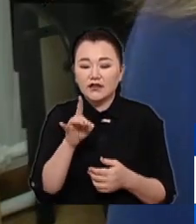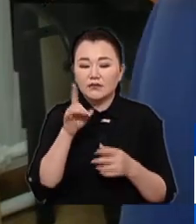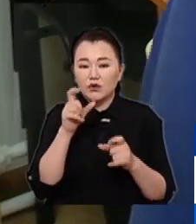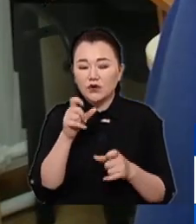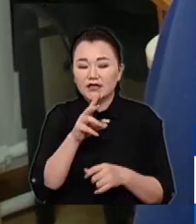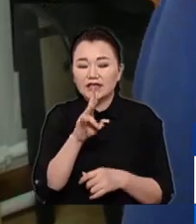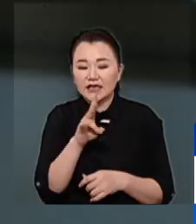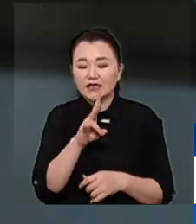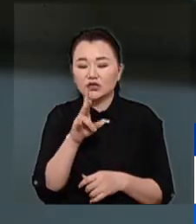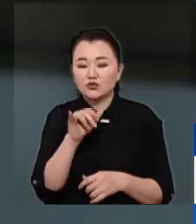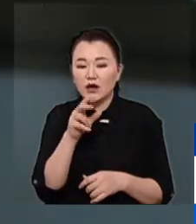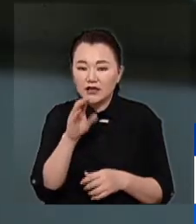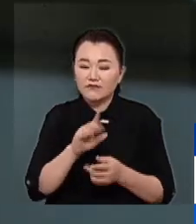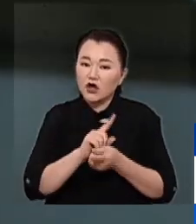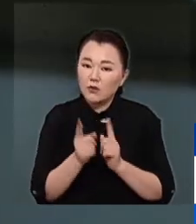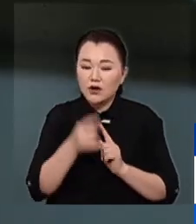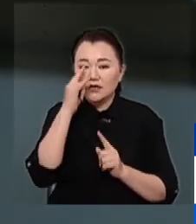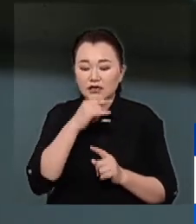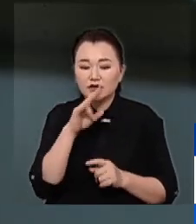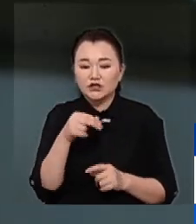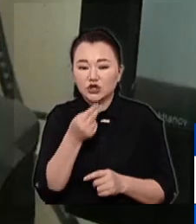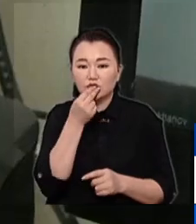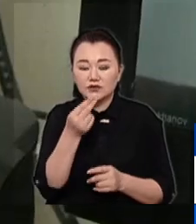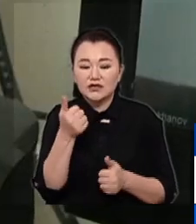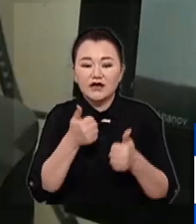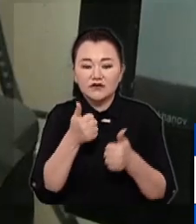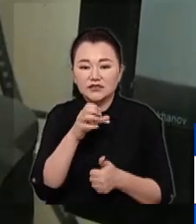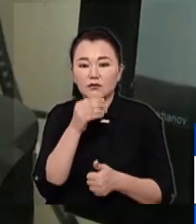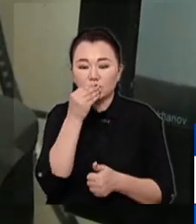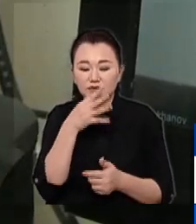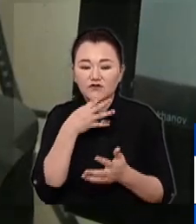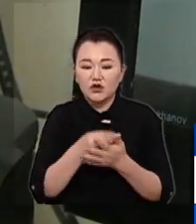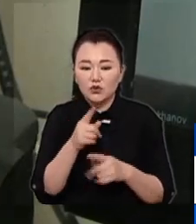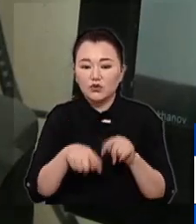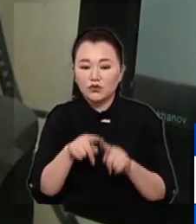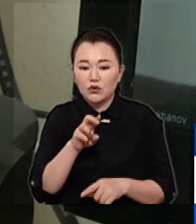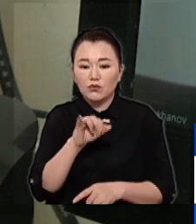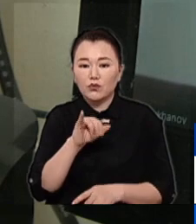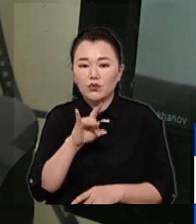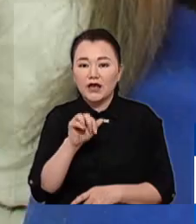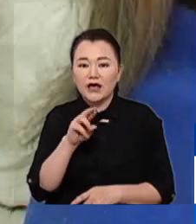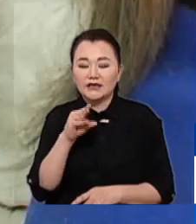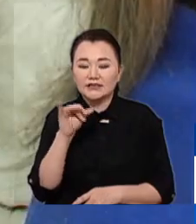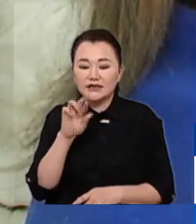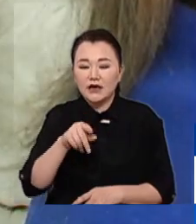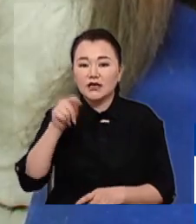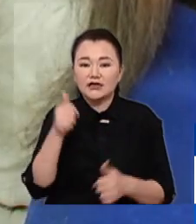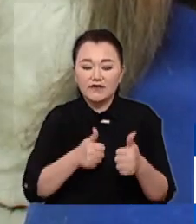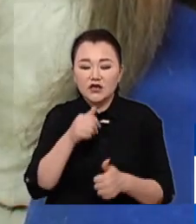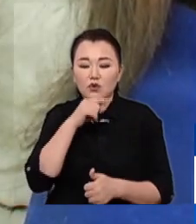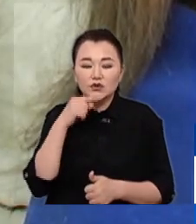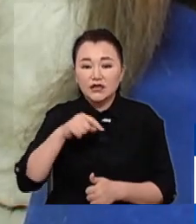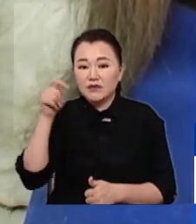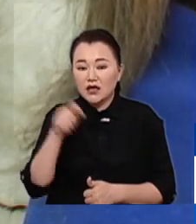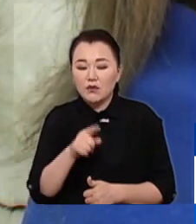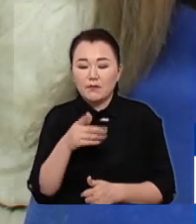Алматы Никита Суханов, наоборот, казахскую национальную еду сравнивает с блюдами из своей родной Бурятии. Он тоже приехал в Казахстан из России и